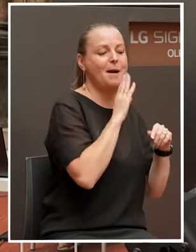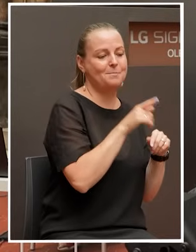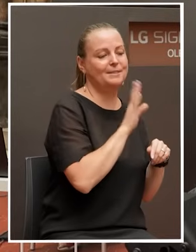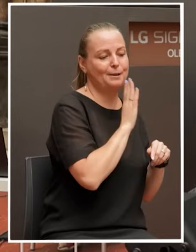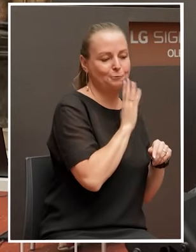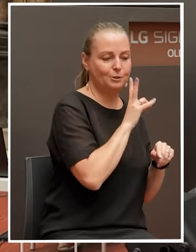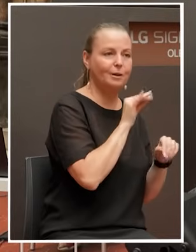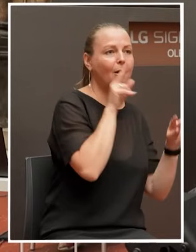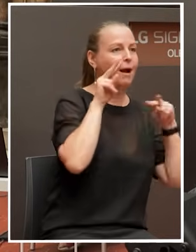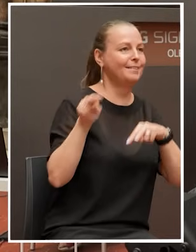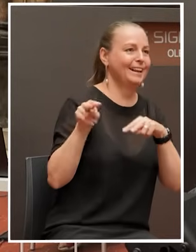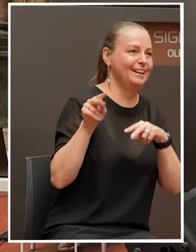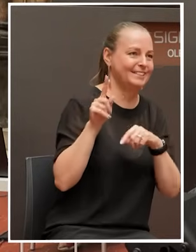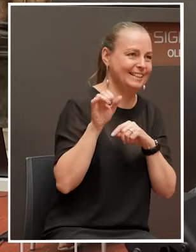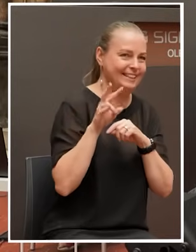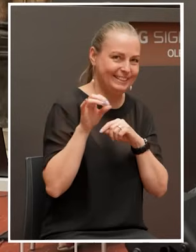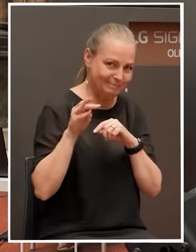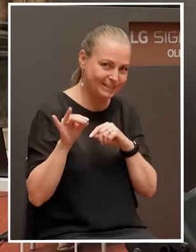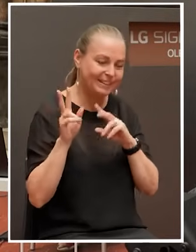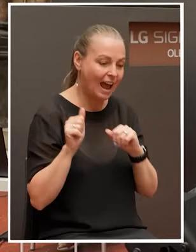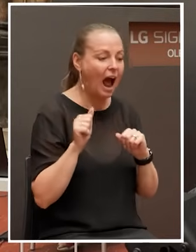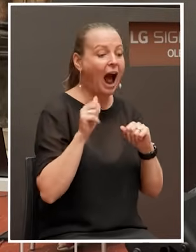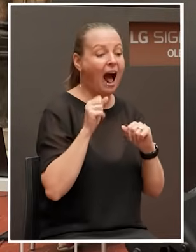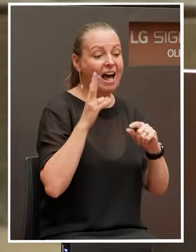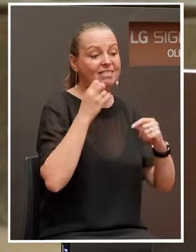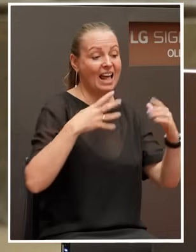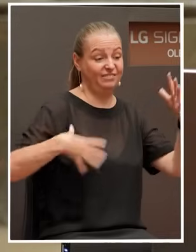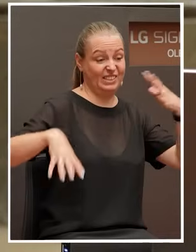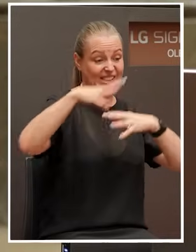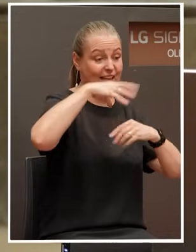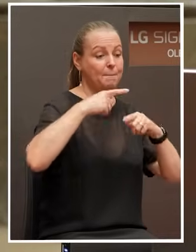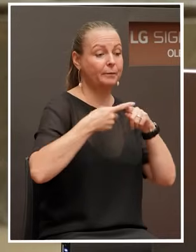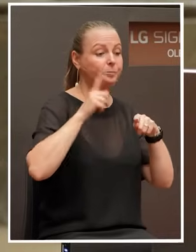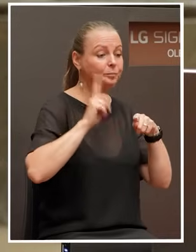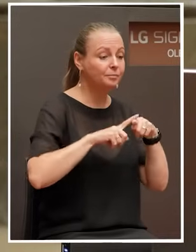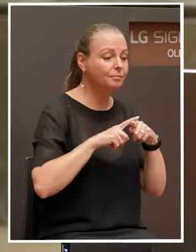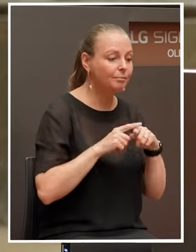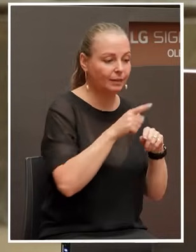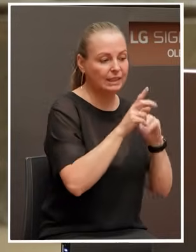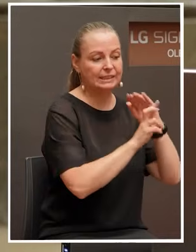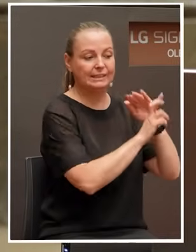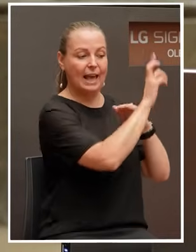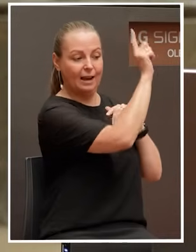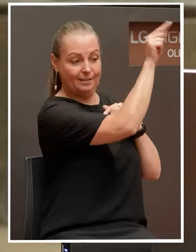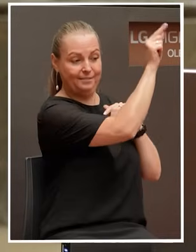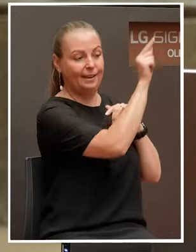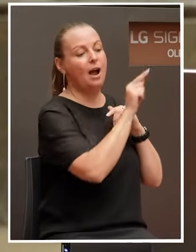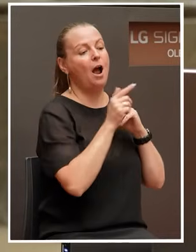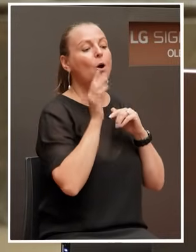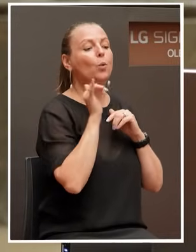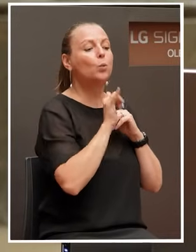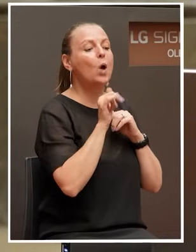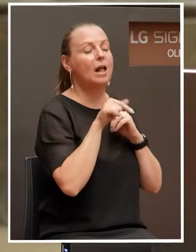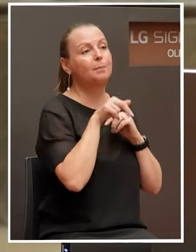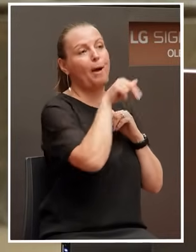нормально, все под контролем. А над всем этим возвышается шпиль церкви, куда они пойдут жениться. То